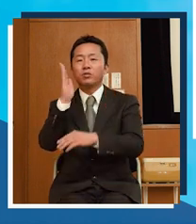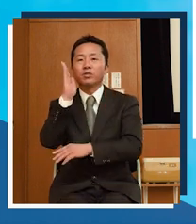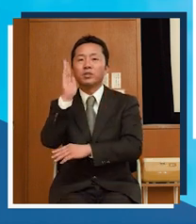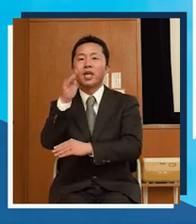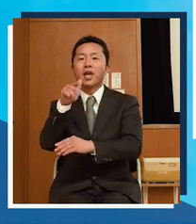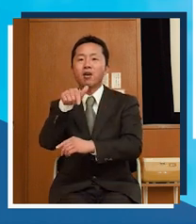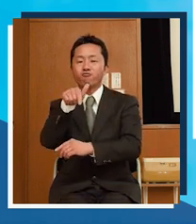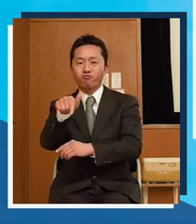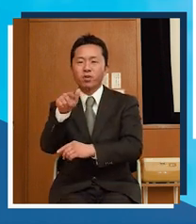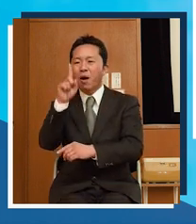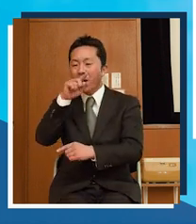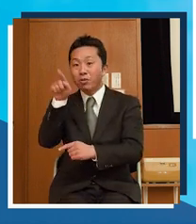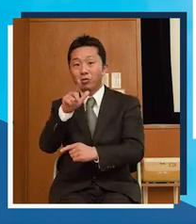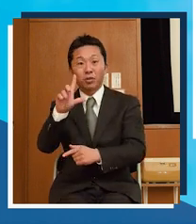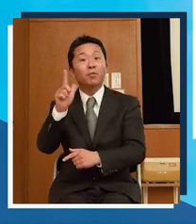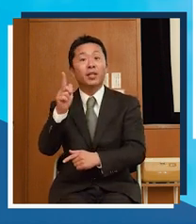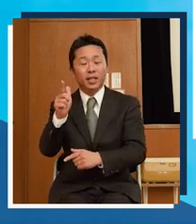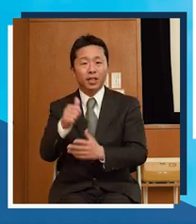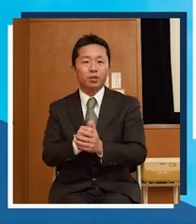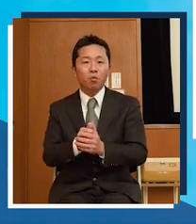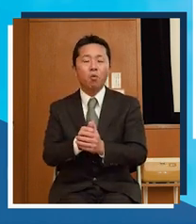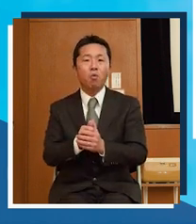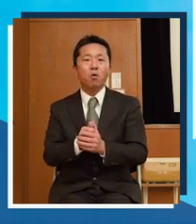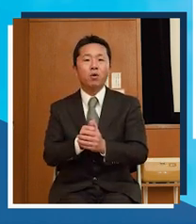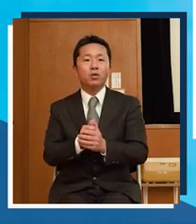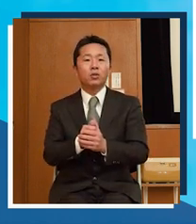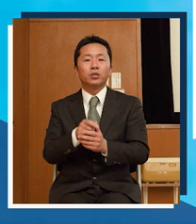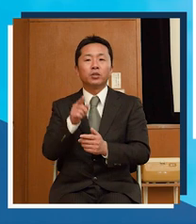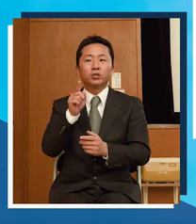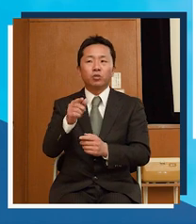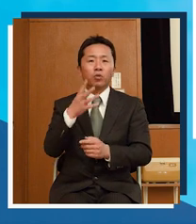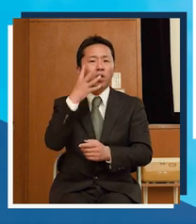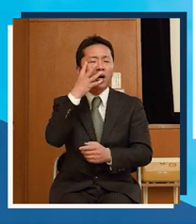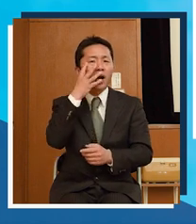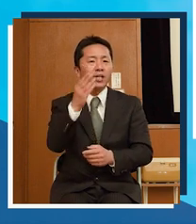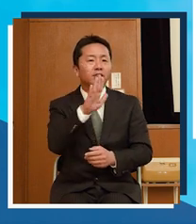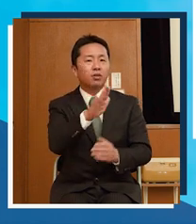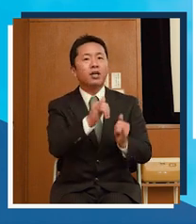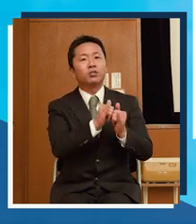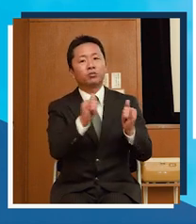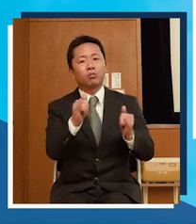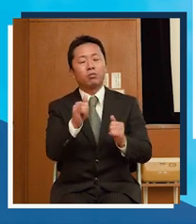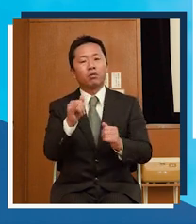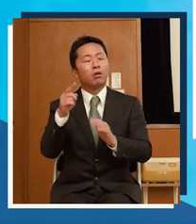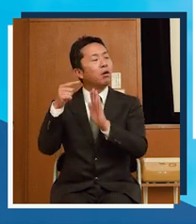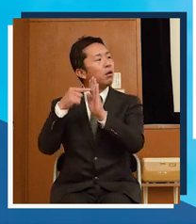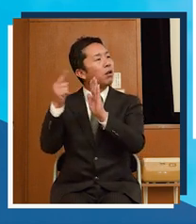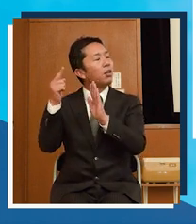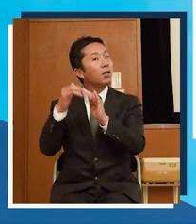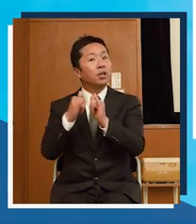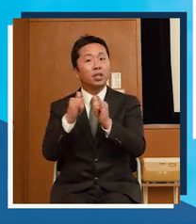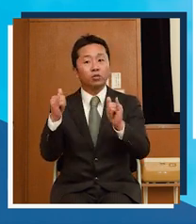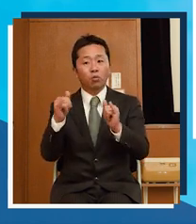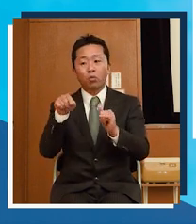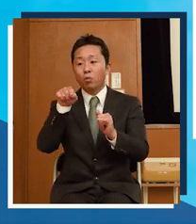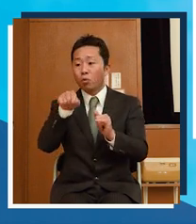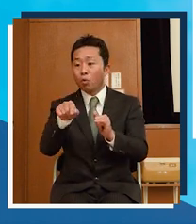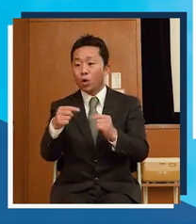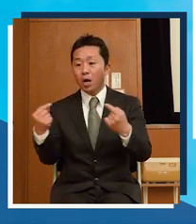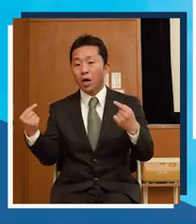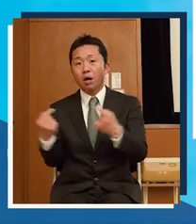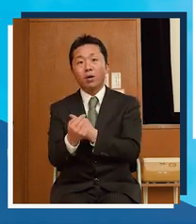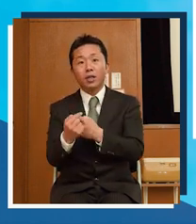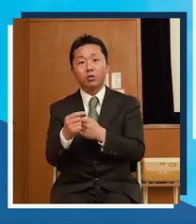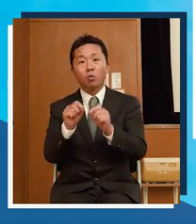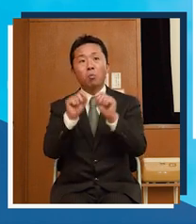そういう風にやって私たちを苦しめてたとしてもやっぱり関心のある人たち無関心の人たちが変わらないとこの